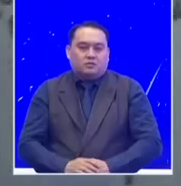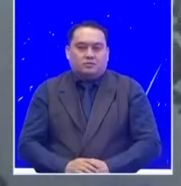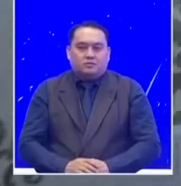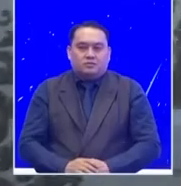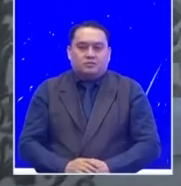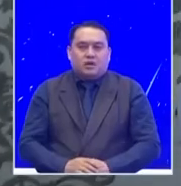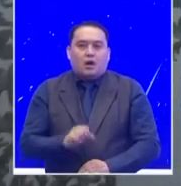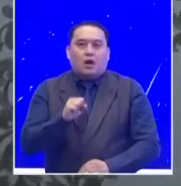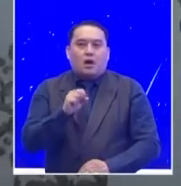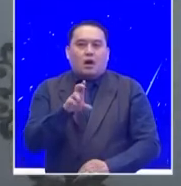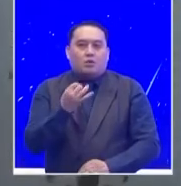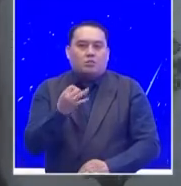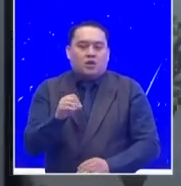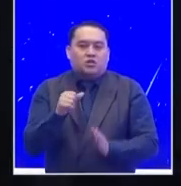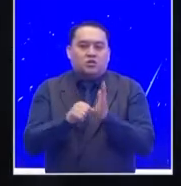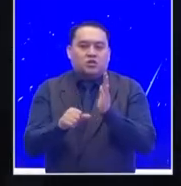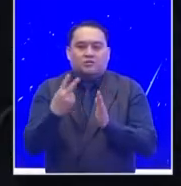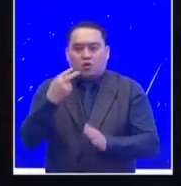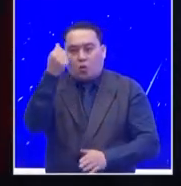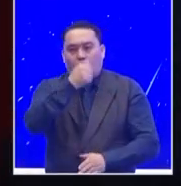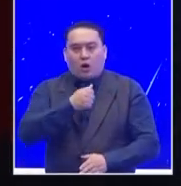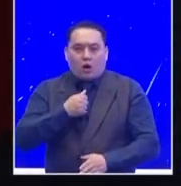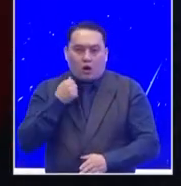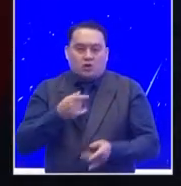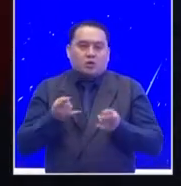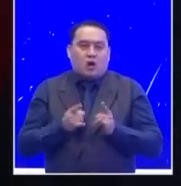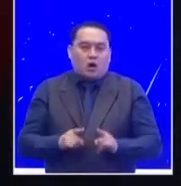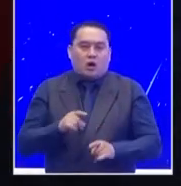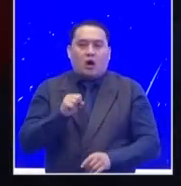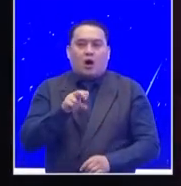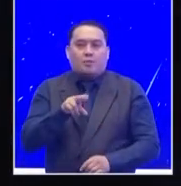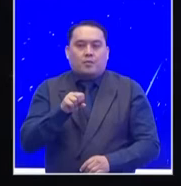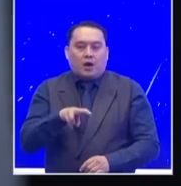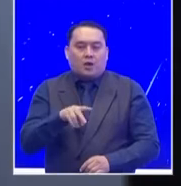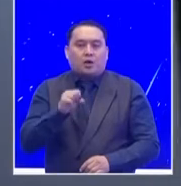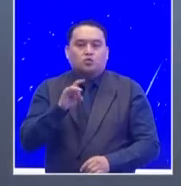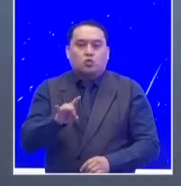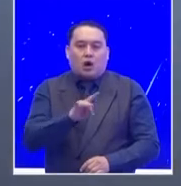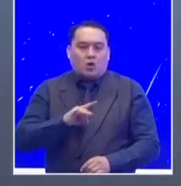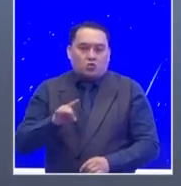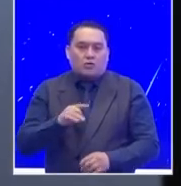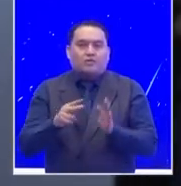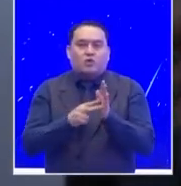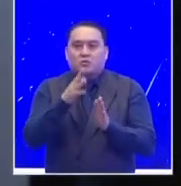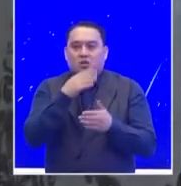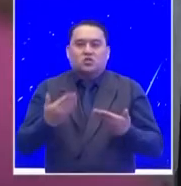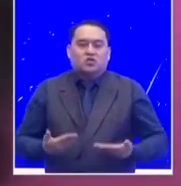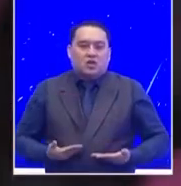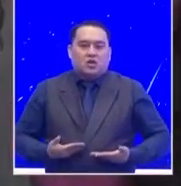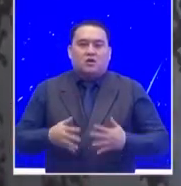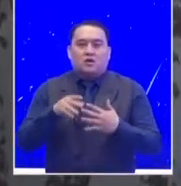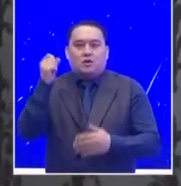Абай Кунанбаев 1962 года рождения, уроженец села Капал Аксуского района. Последние 8 лет проживает в селе